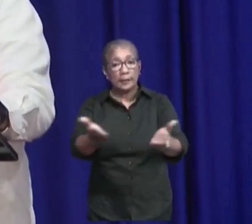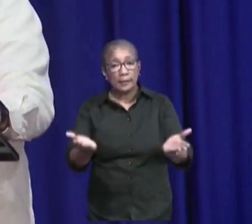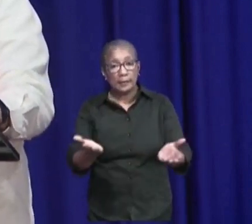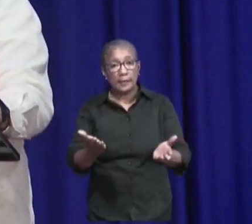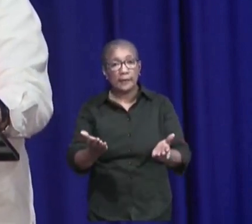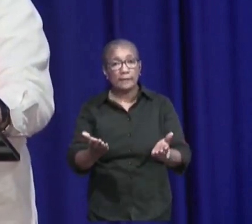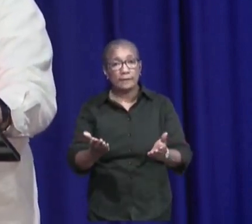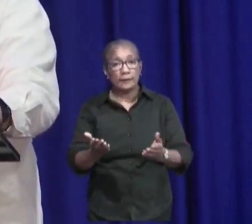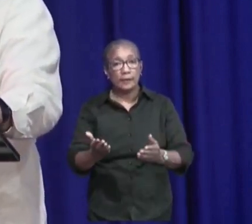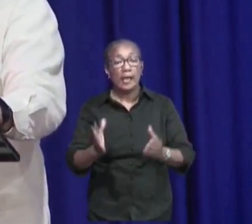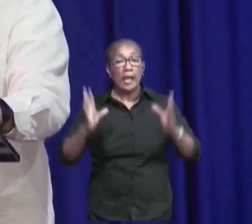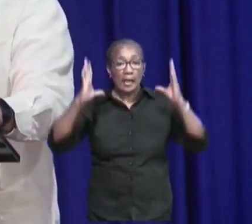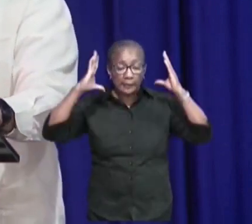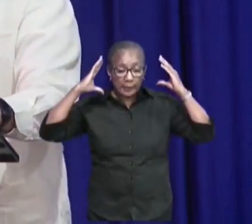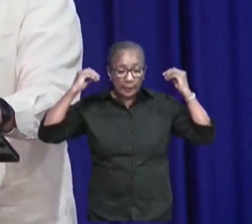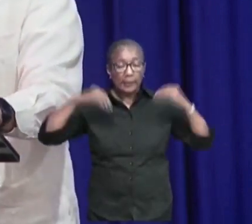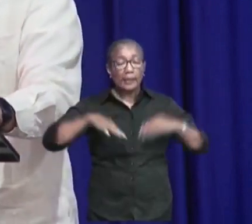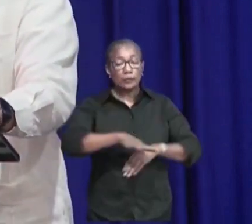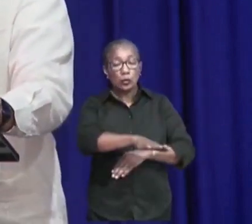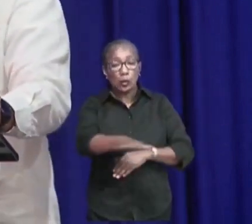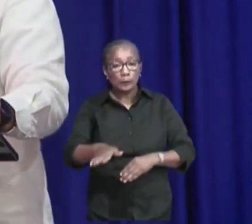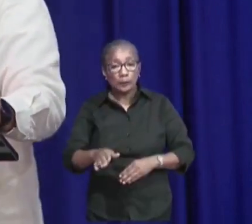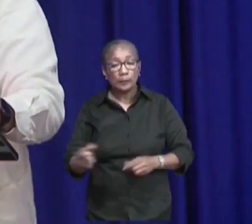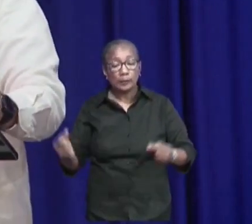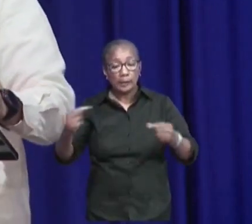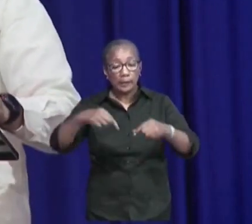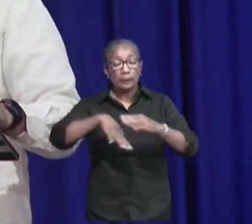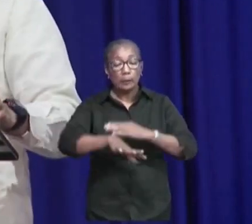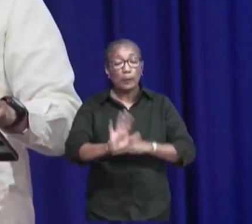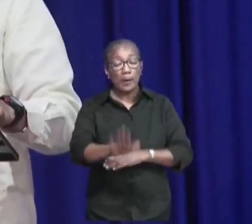het Nederlands grondgebied te mogen betreden.